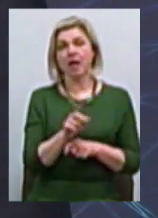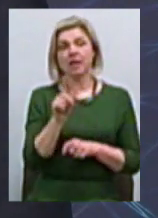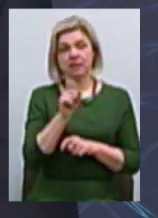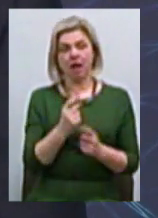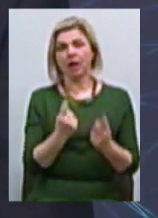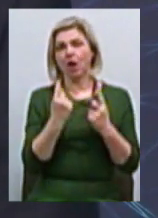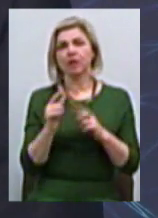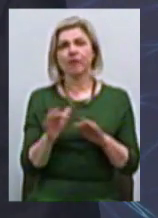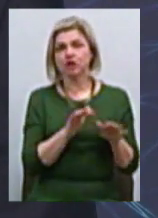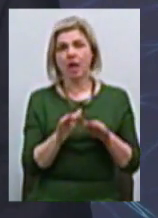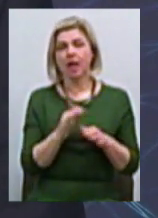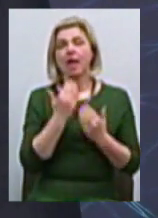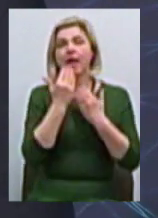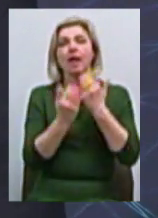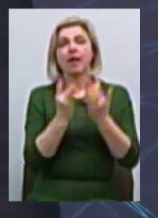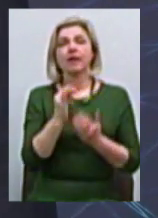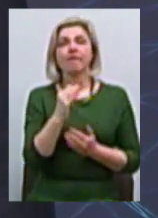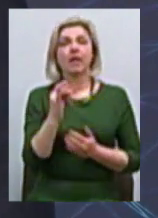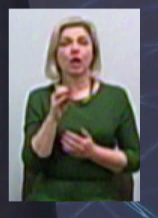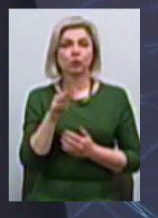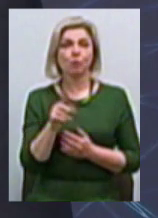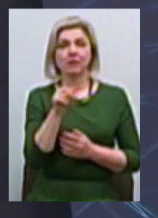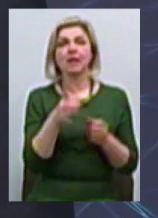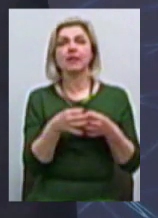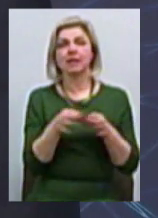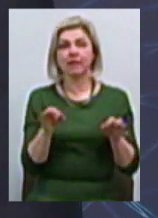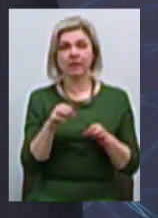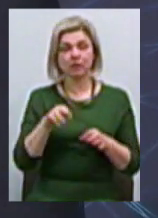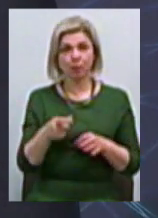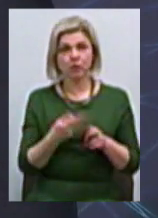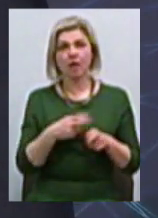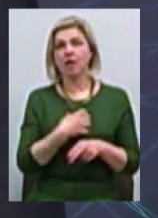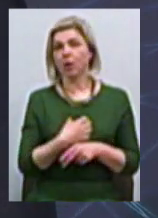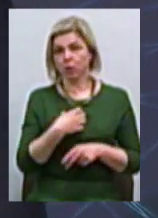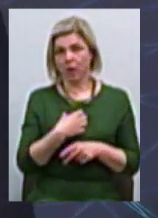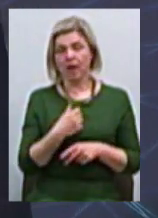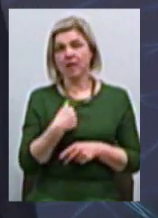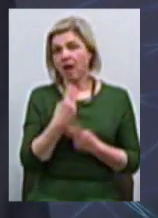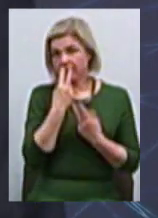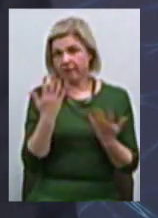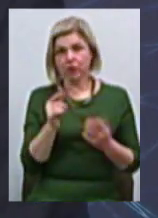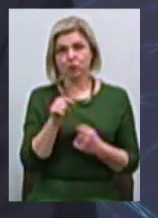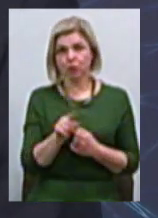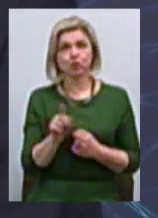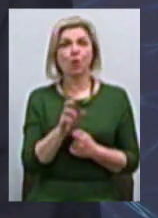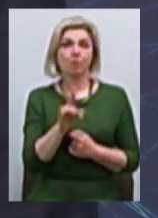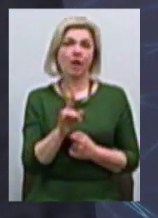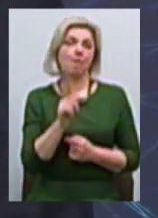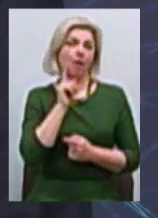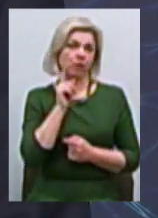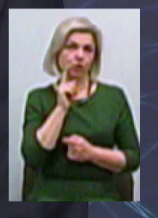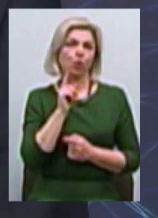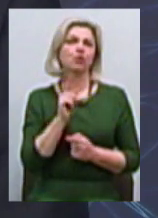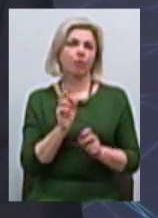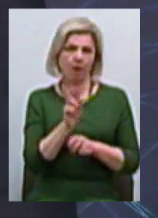грандиозного движения на референдуме за независимость и то, что это было актуально. То есть я не вижу здесь, чтобы молодежь как-то особо пошла, то